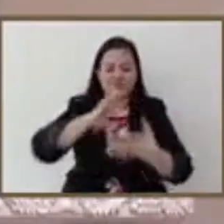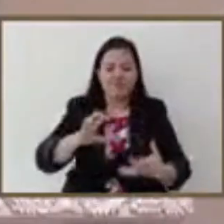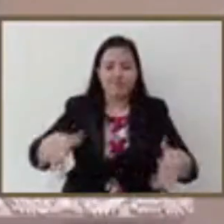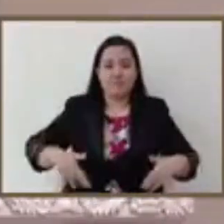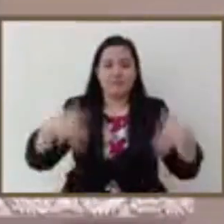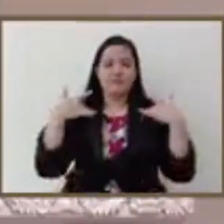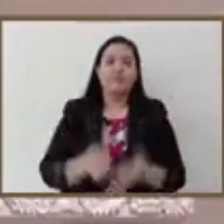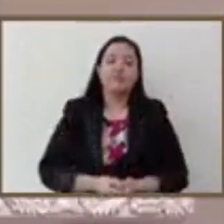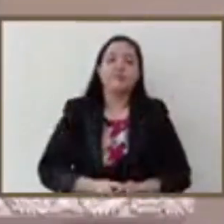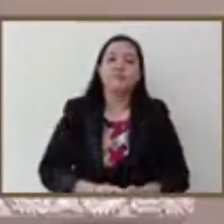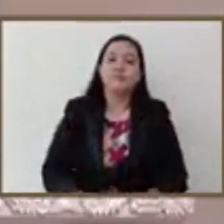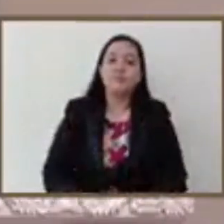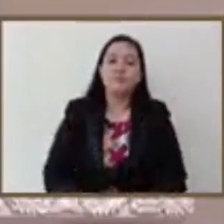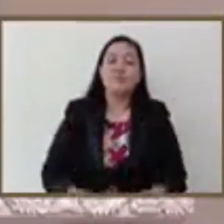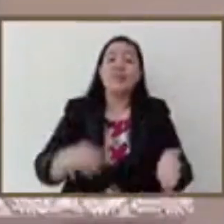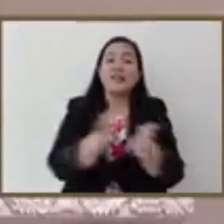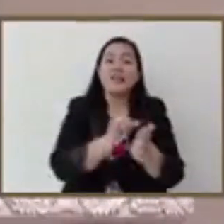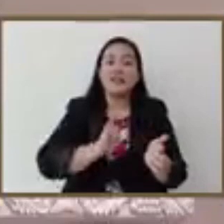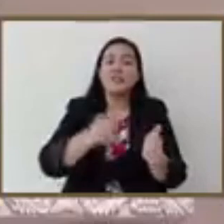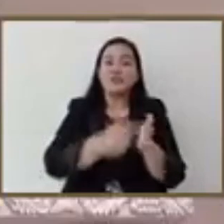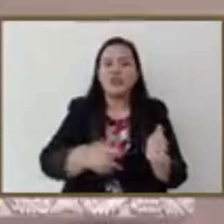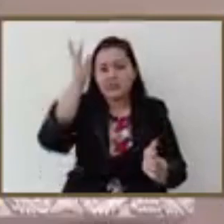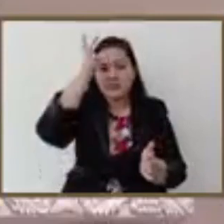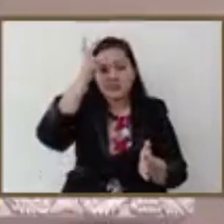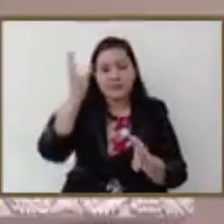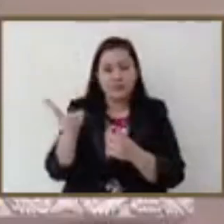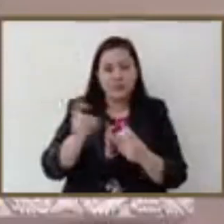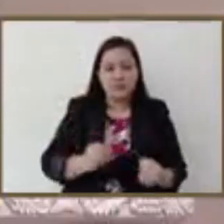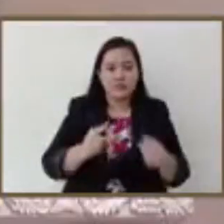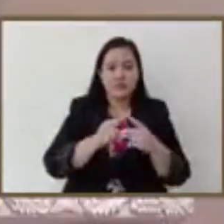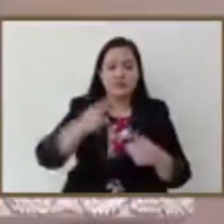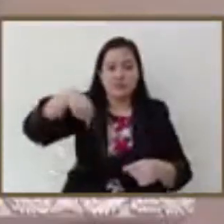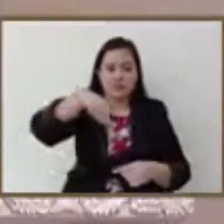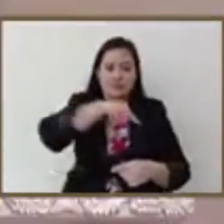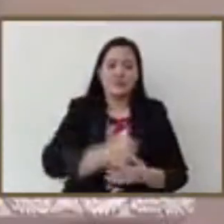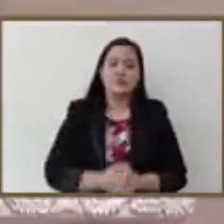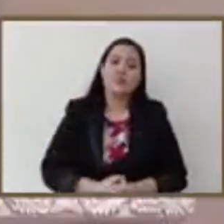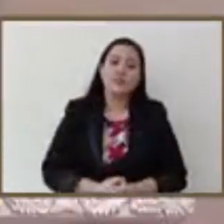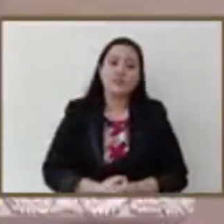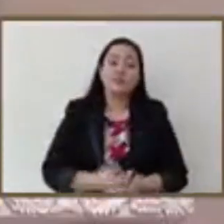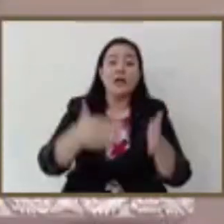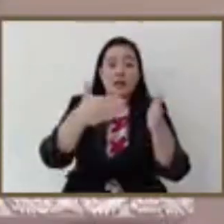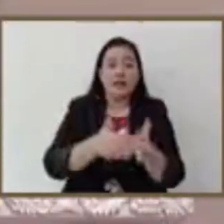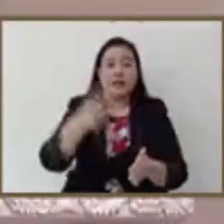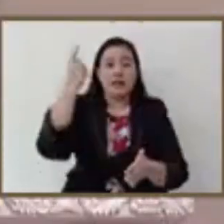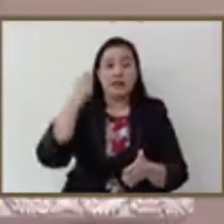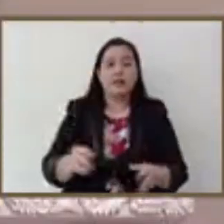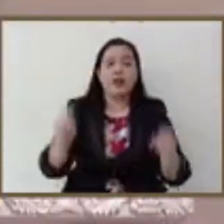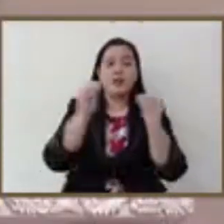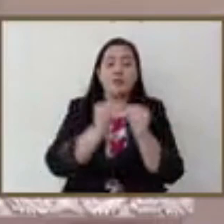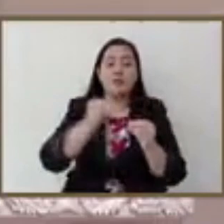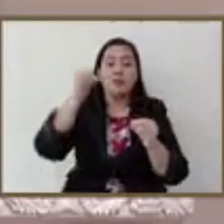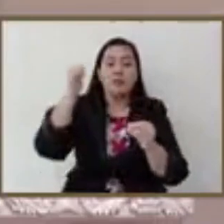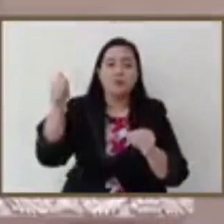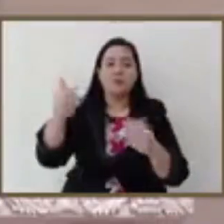Exactly, that is exactly what the devil is doing to us. The easiest way for the devil to destroy our life is to